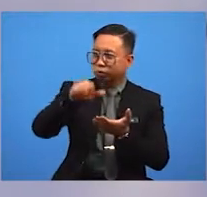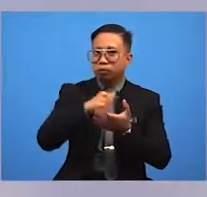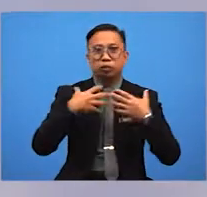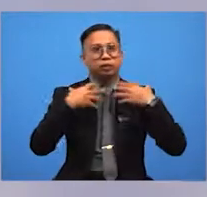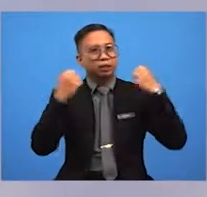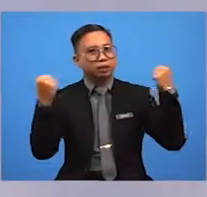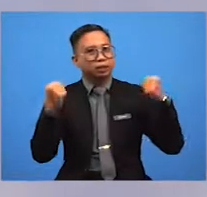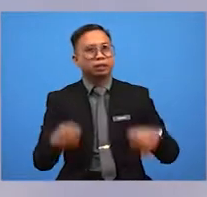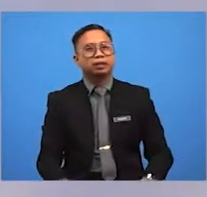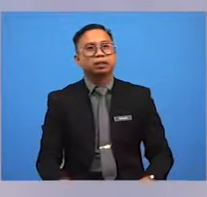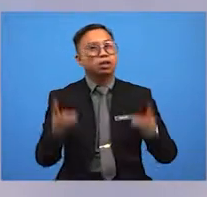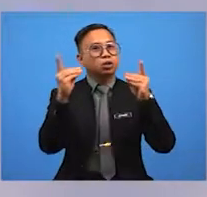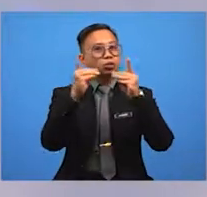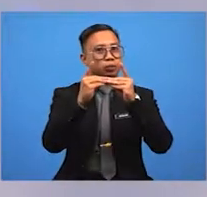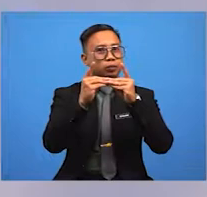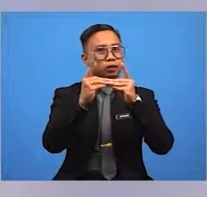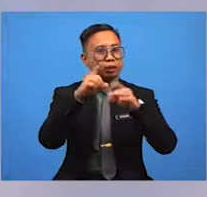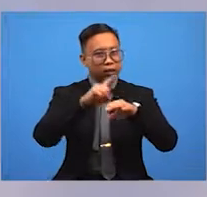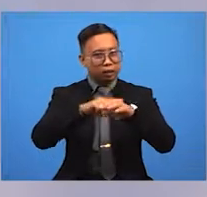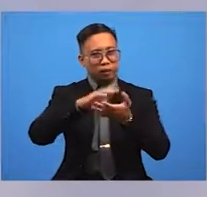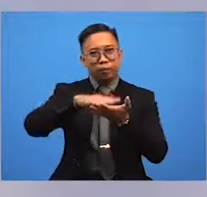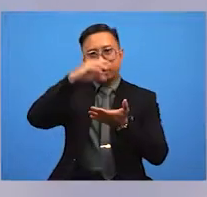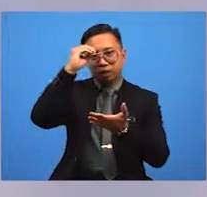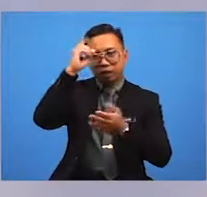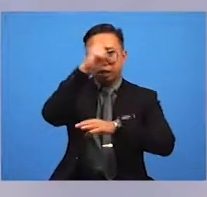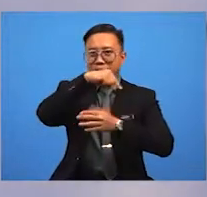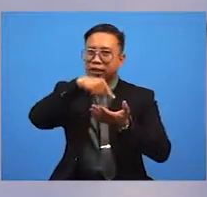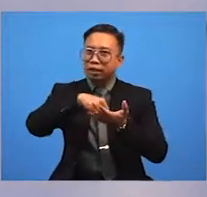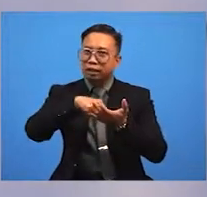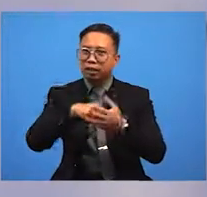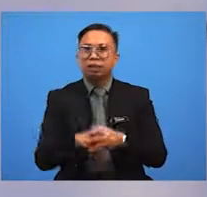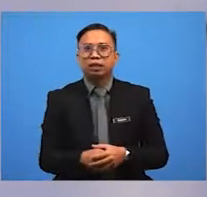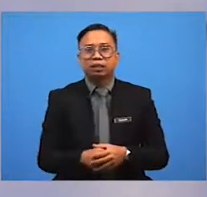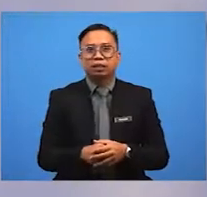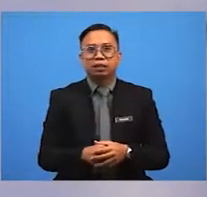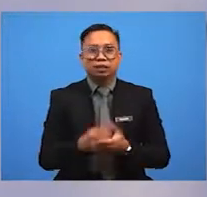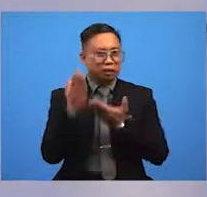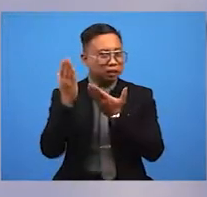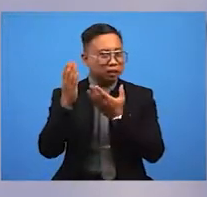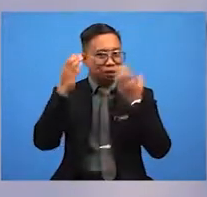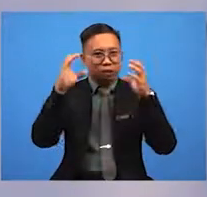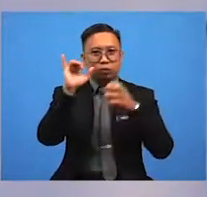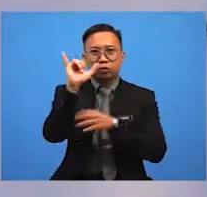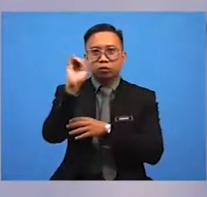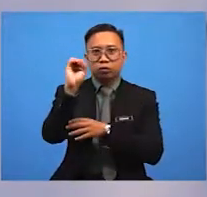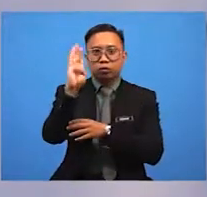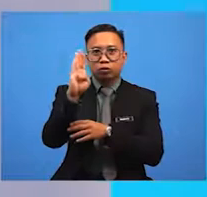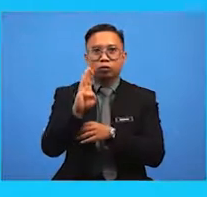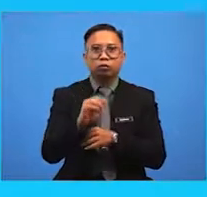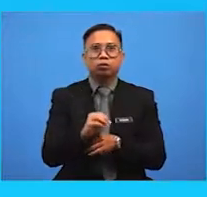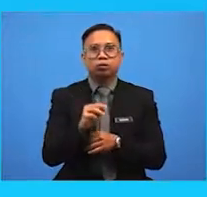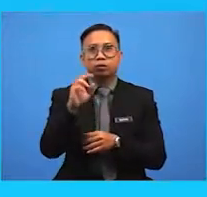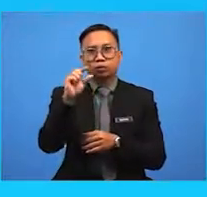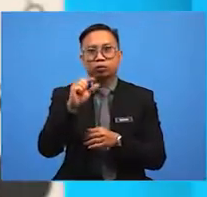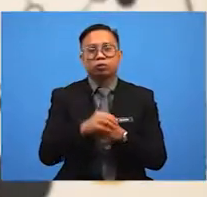sihat. Bertemu kita di pembelajaran pada hari ini, saya, Cikgu Yu, cikgu